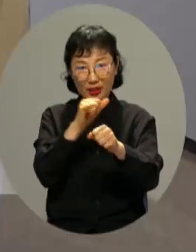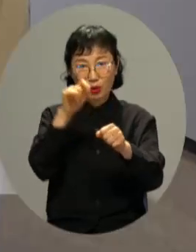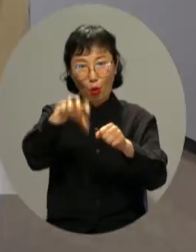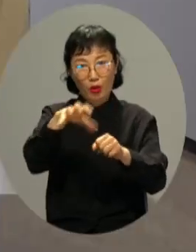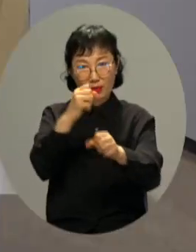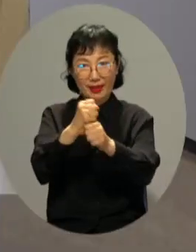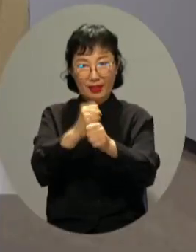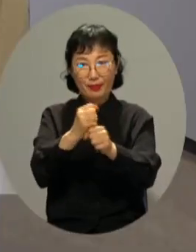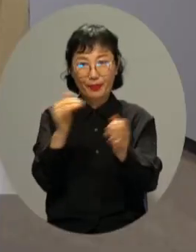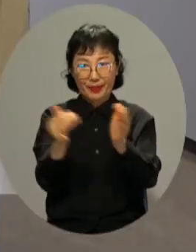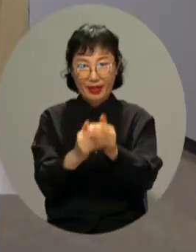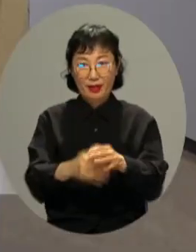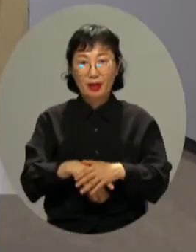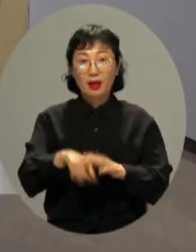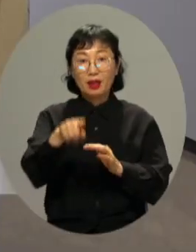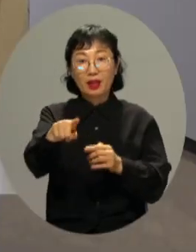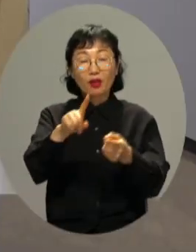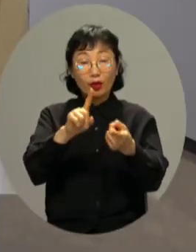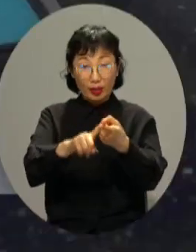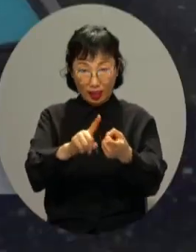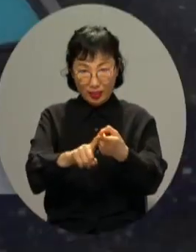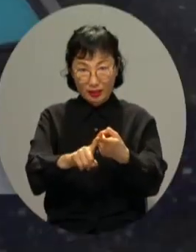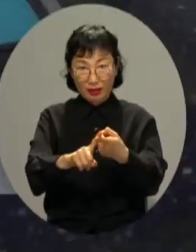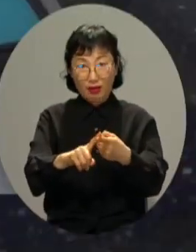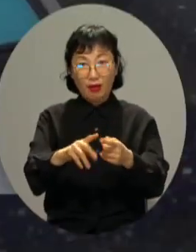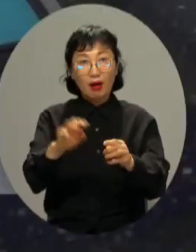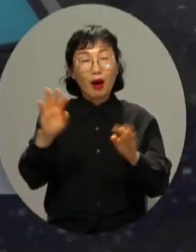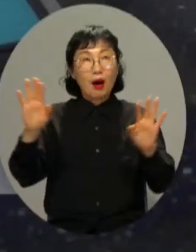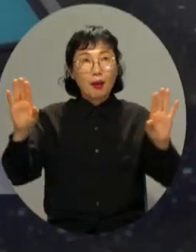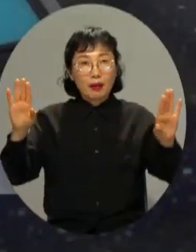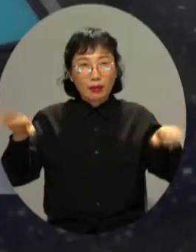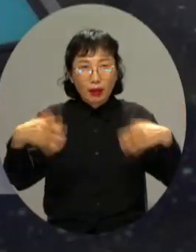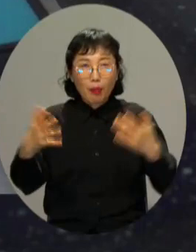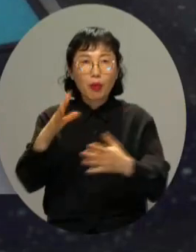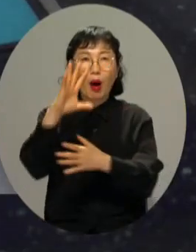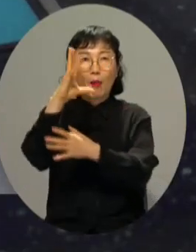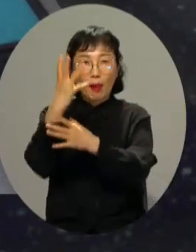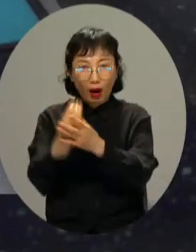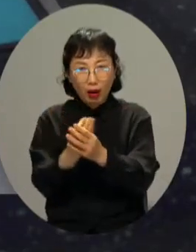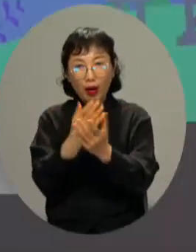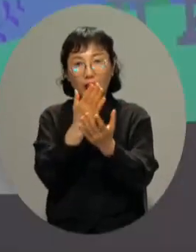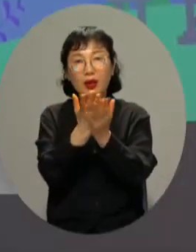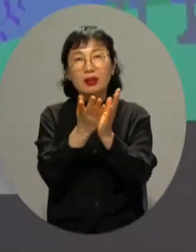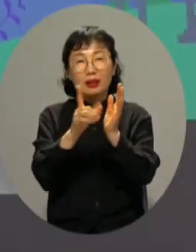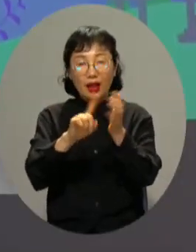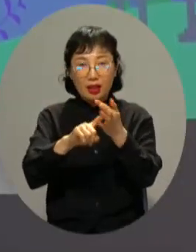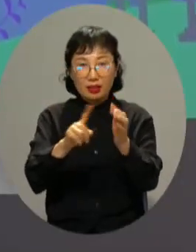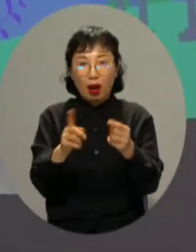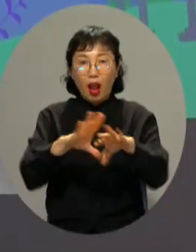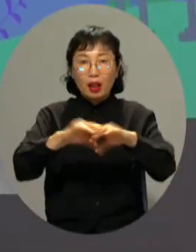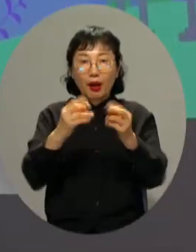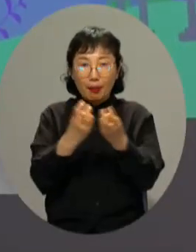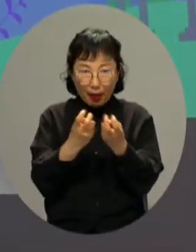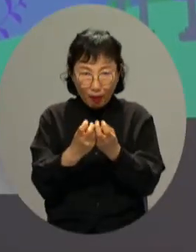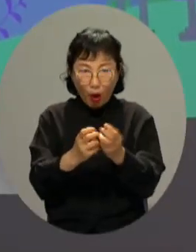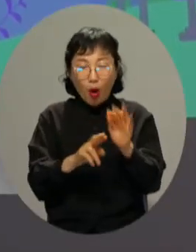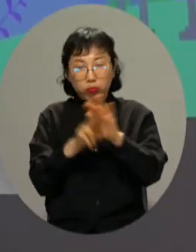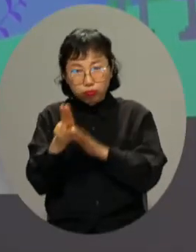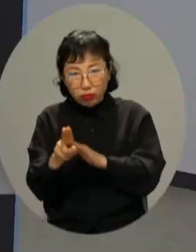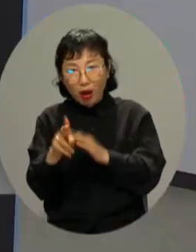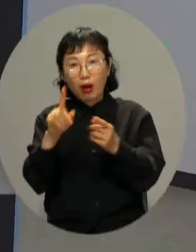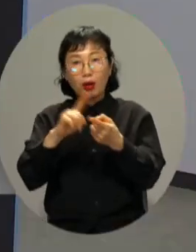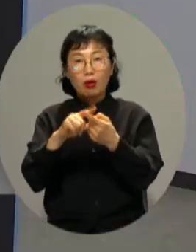마련했습니다. 기상예보관이 되어 태풍의 진로를 예측해 실시간으로 대응을 지시하고 기상캐스터가